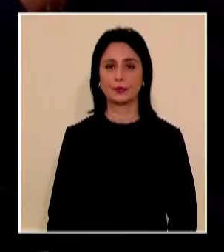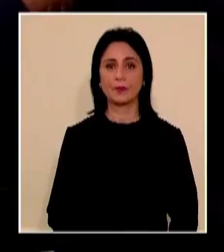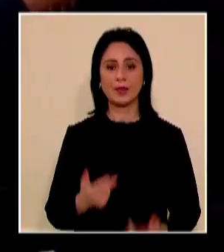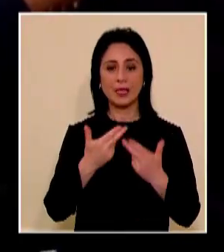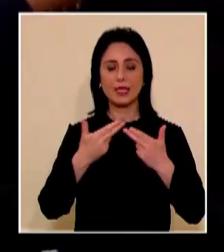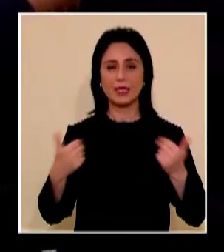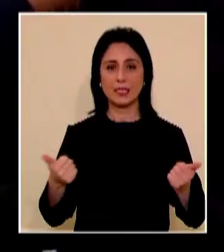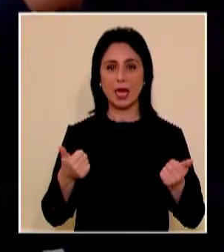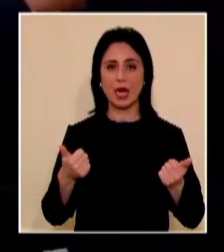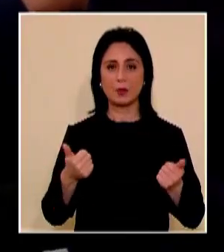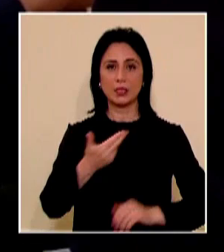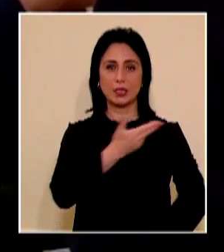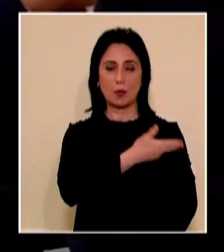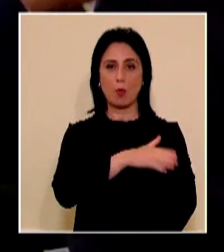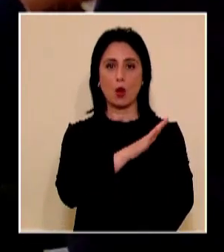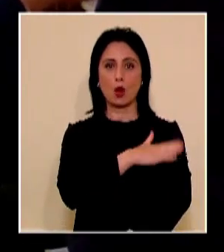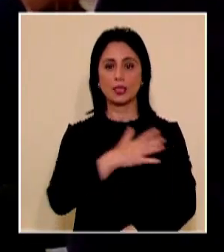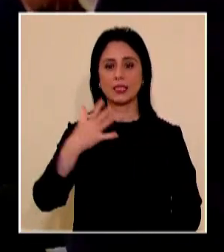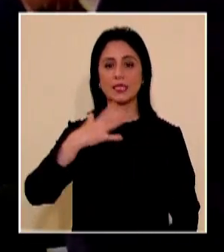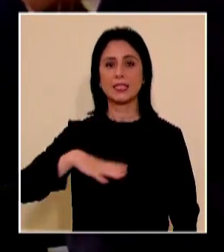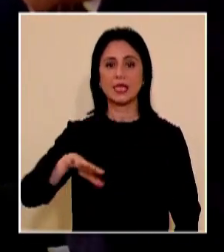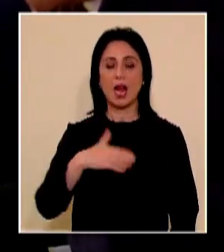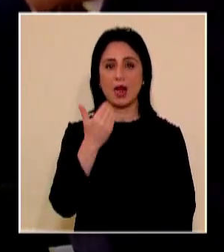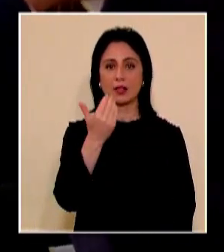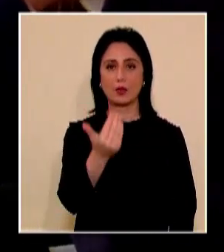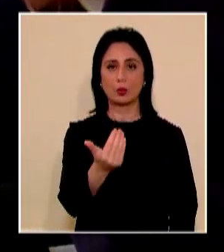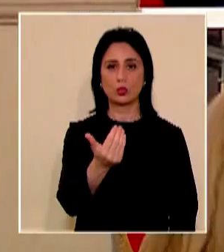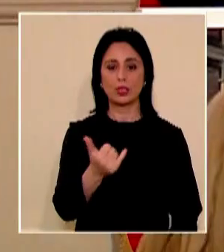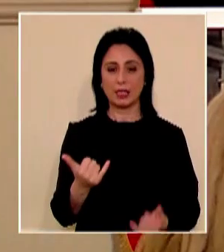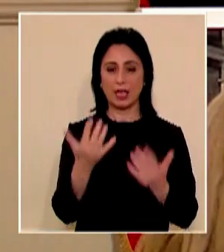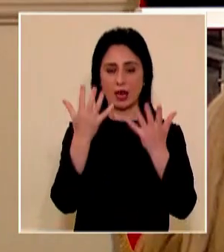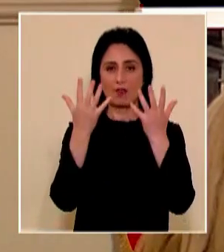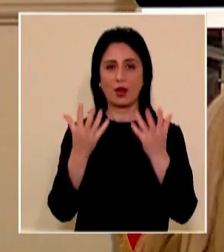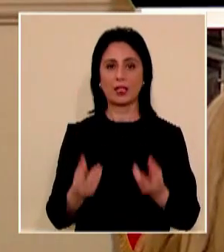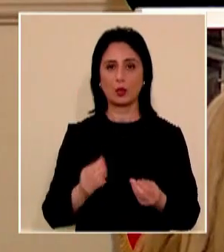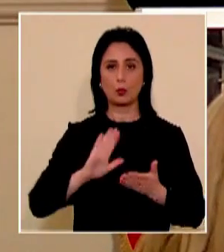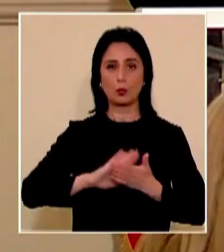to jak bardzo pan prezydent Polska